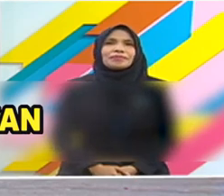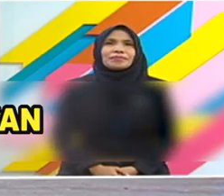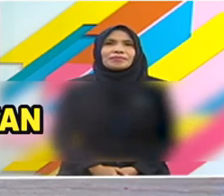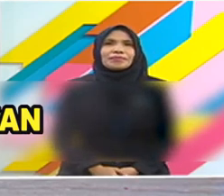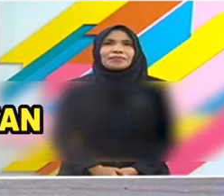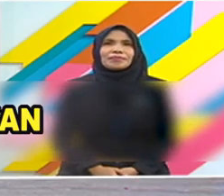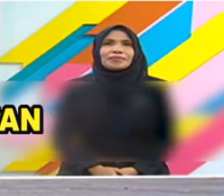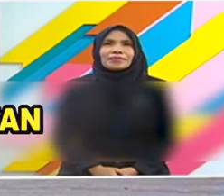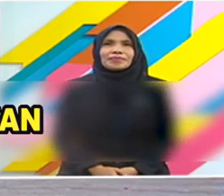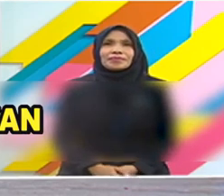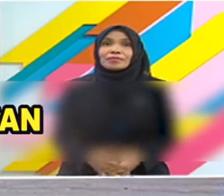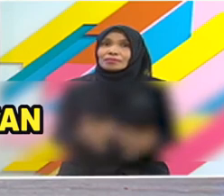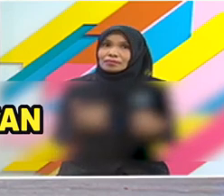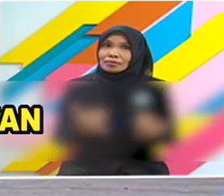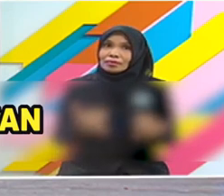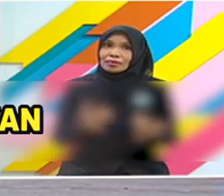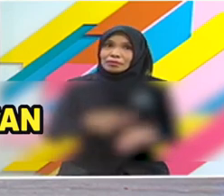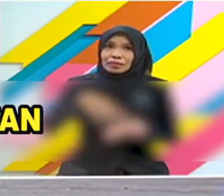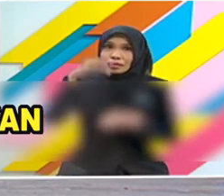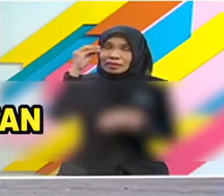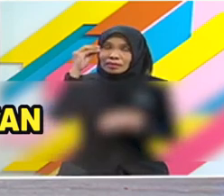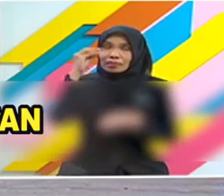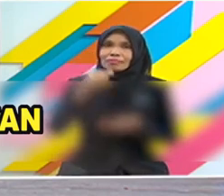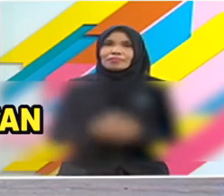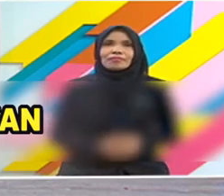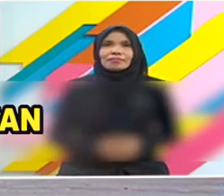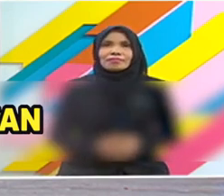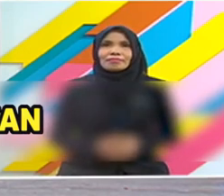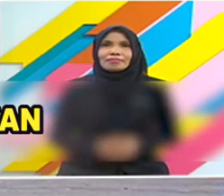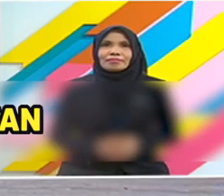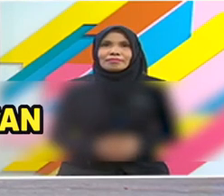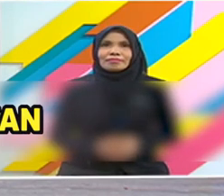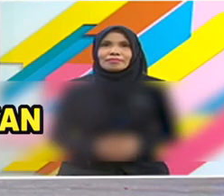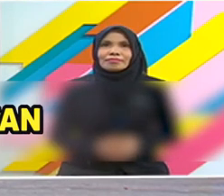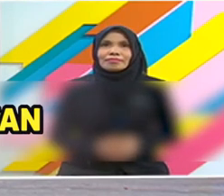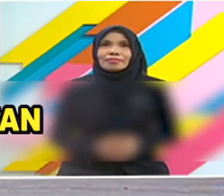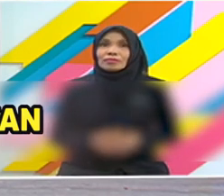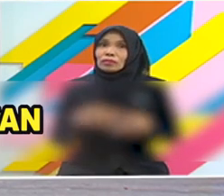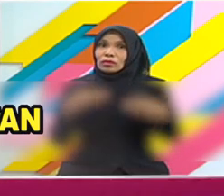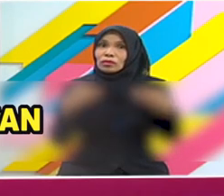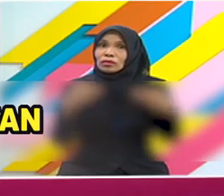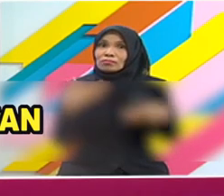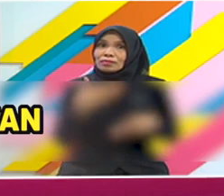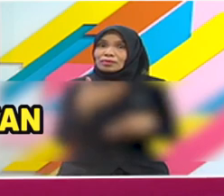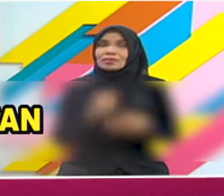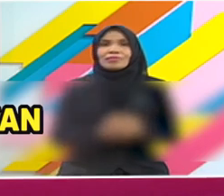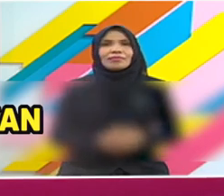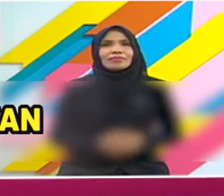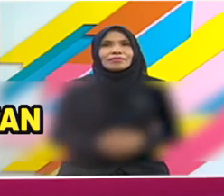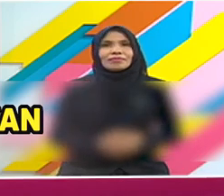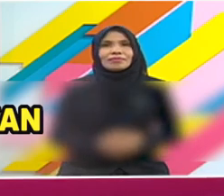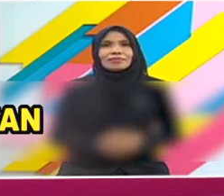Okey, untuk organ deria yang seterusnya, cikgu Suhaila ada surprise sikit untuk cikgu